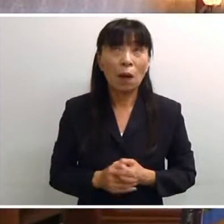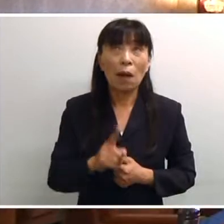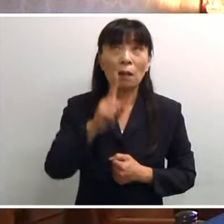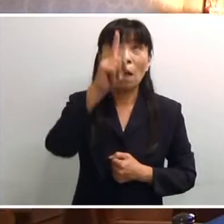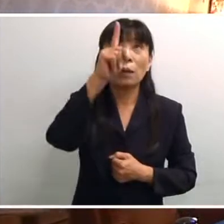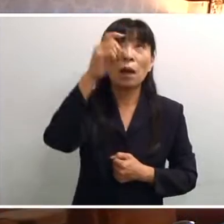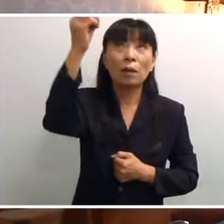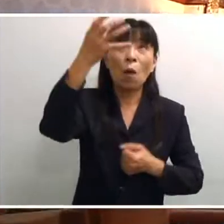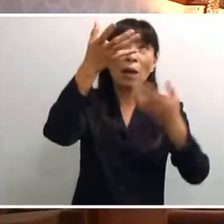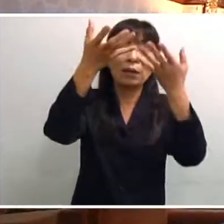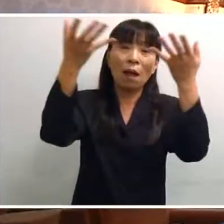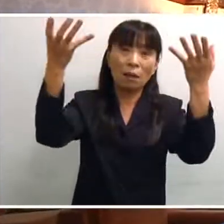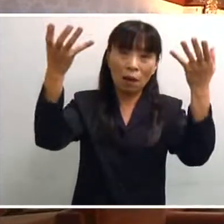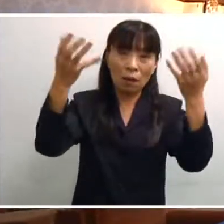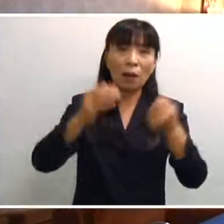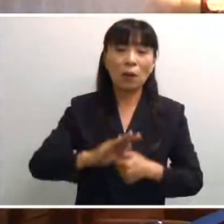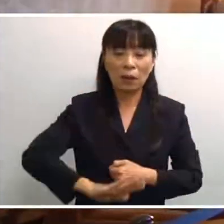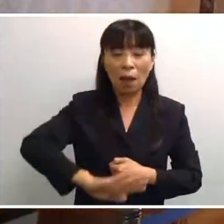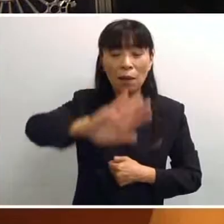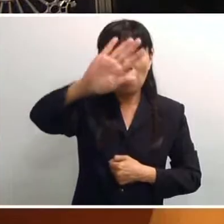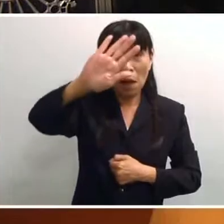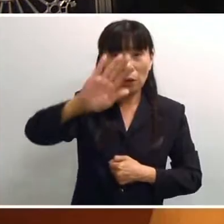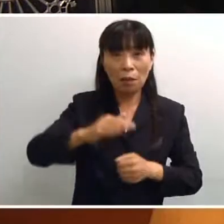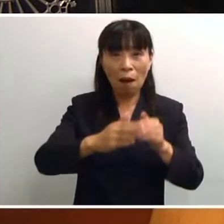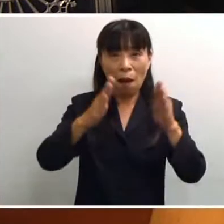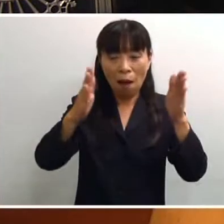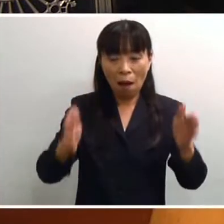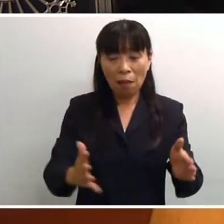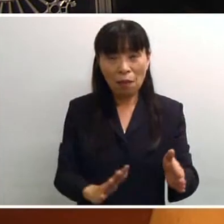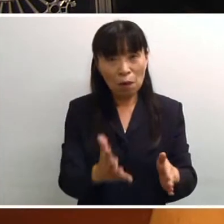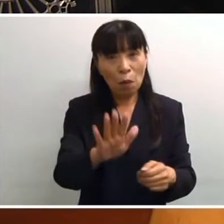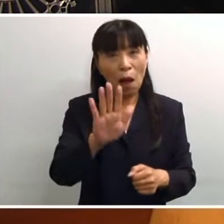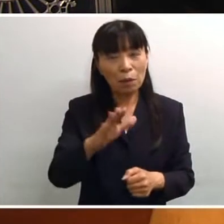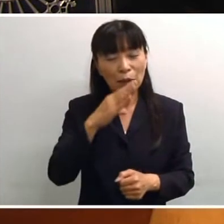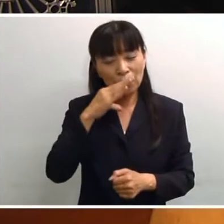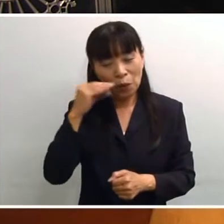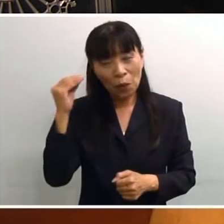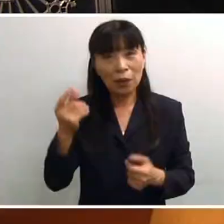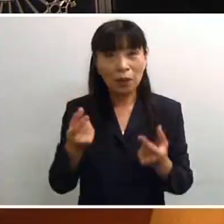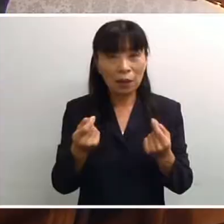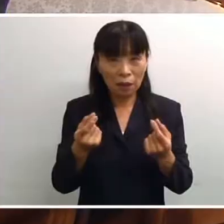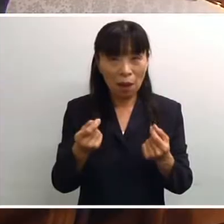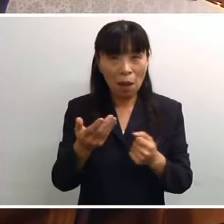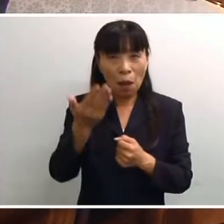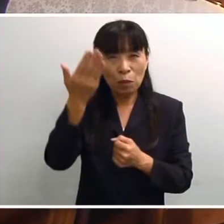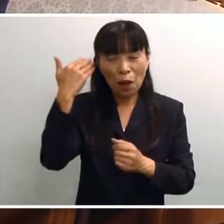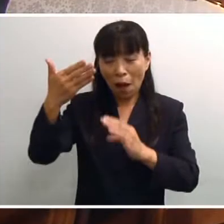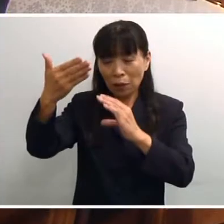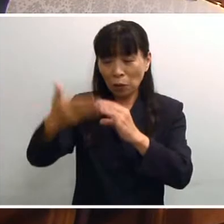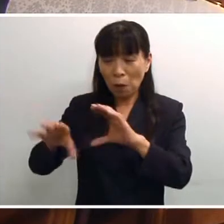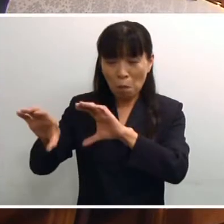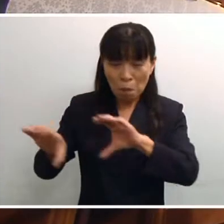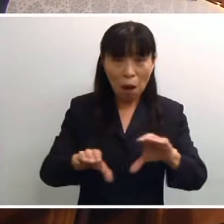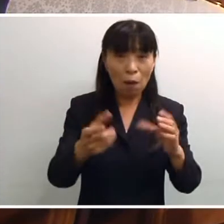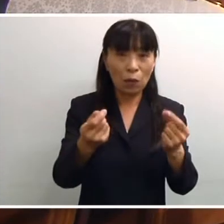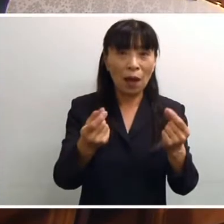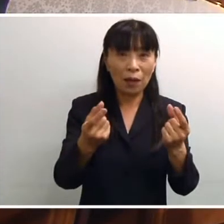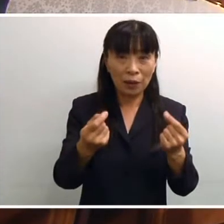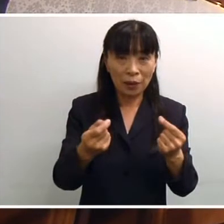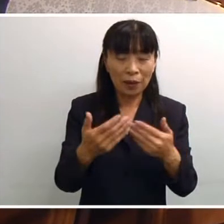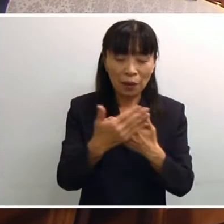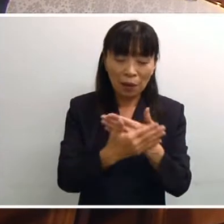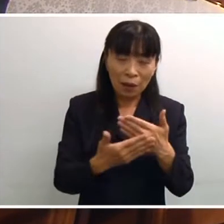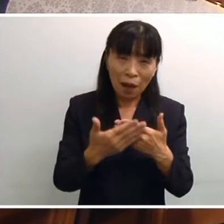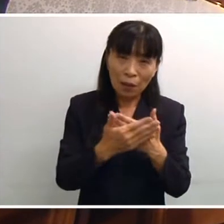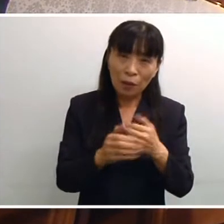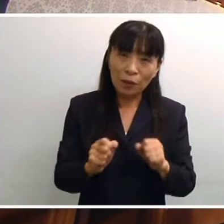天井にはシャンデリア、そして壁には暖炉があります。上品ですね。昔の写真と全然変わらない。大